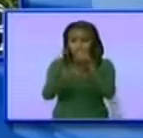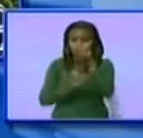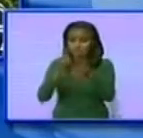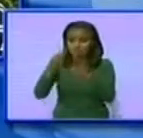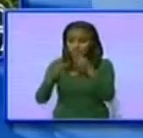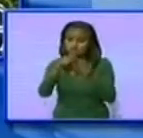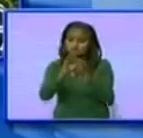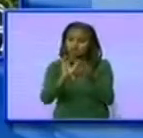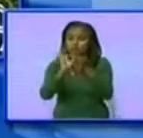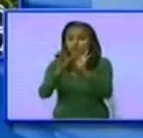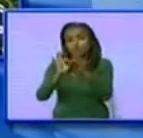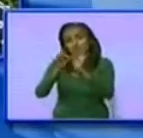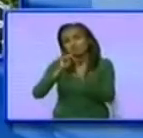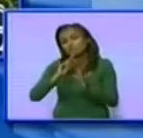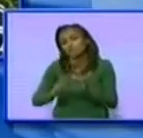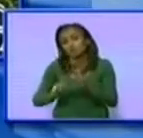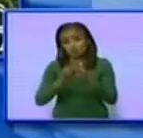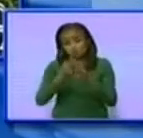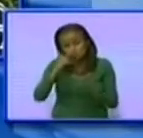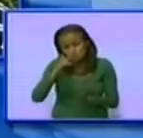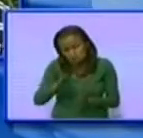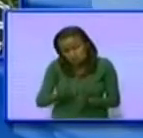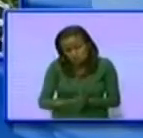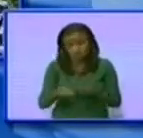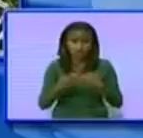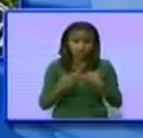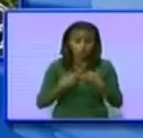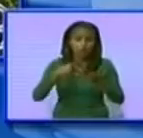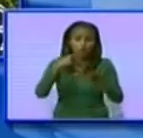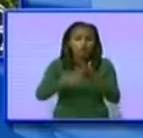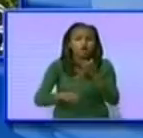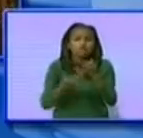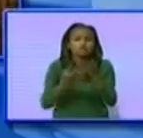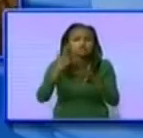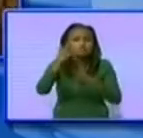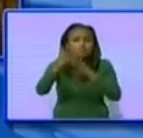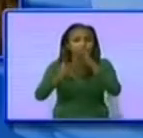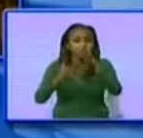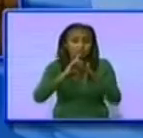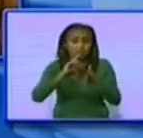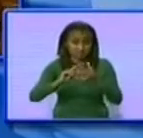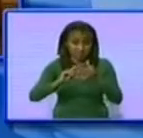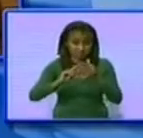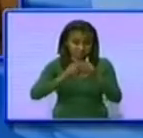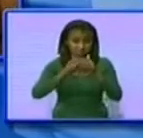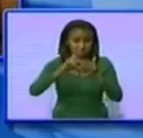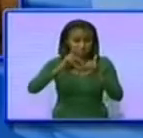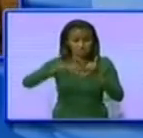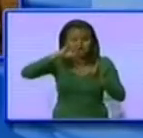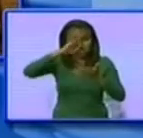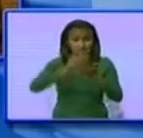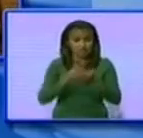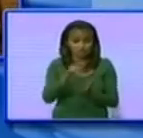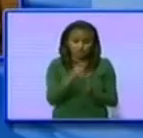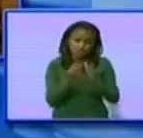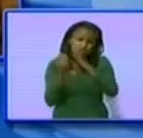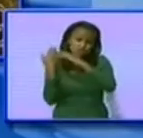ገበያም ስትሄድ ለሷን በማስተርጎም ነው የጀመርኩት። ህፃን እያለ ዋጋውን በመንገር ማለት ነው። ያው የመጨረሻ ልጅ ስለሆንኩኝ